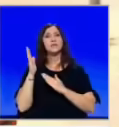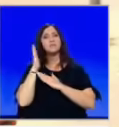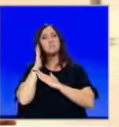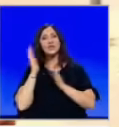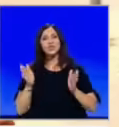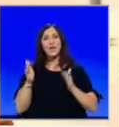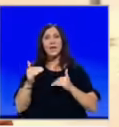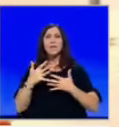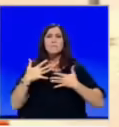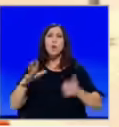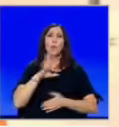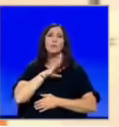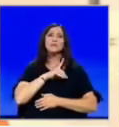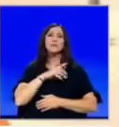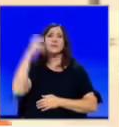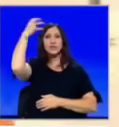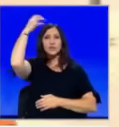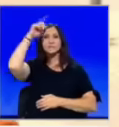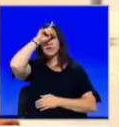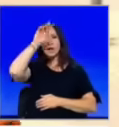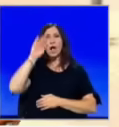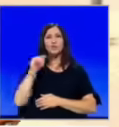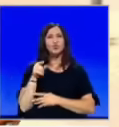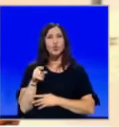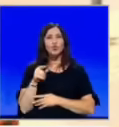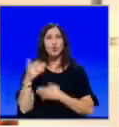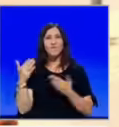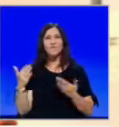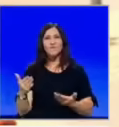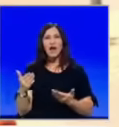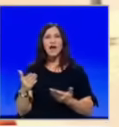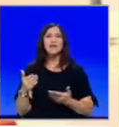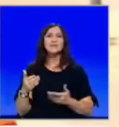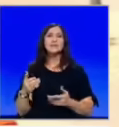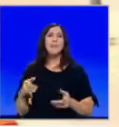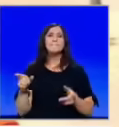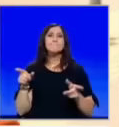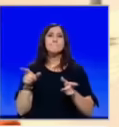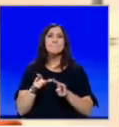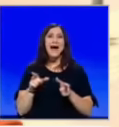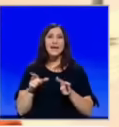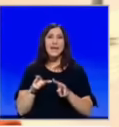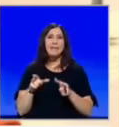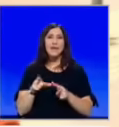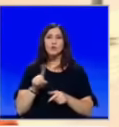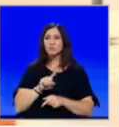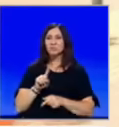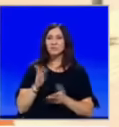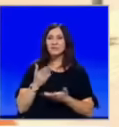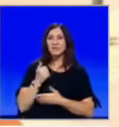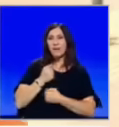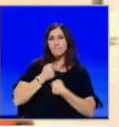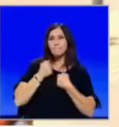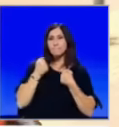Много политици и държавници в Германия казват, че това са маргинали, които не представляват заплаха